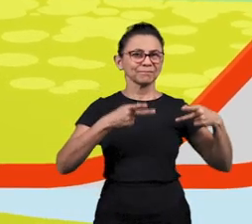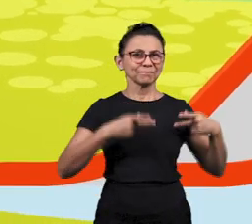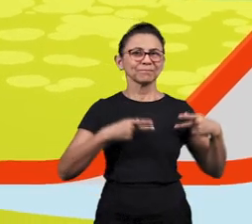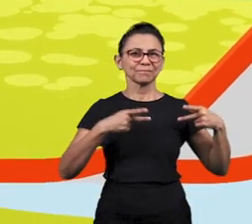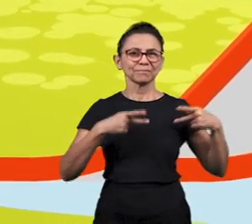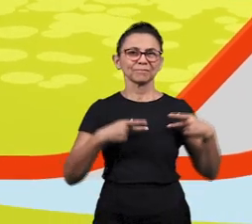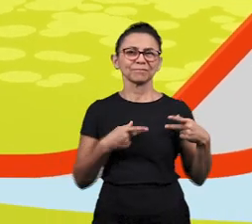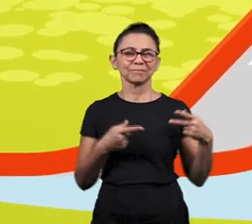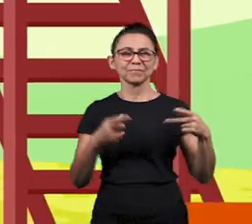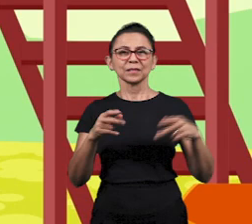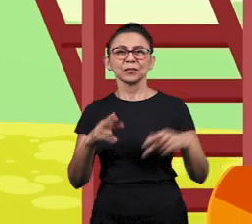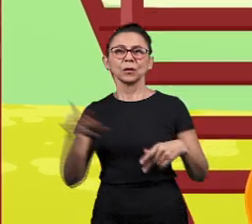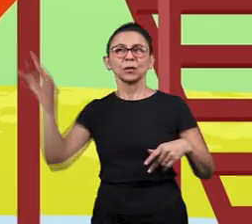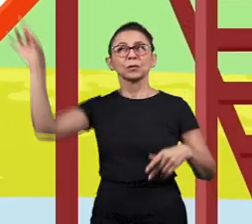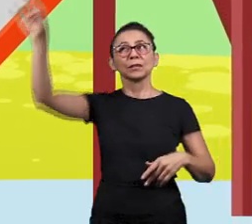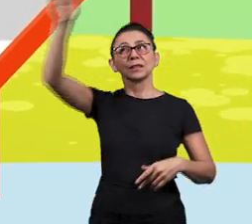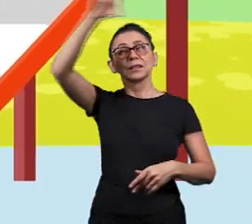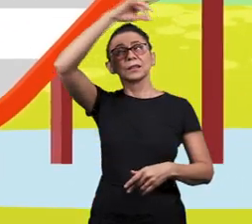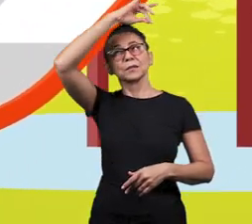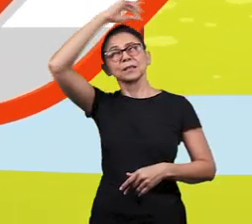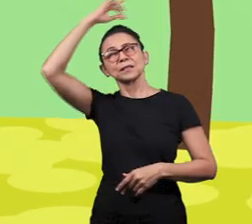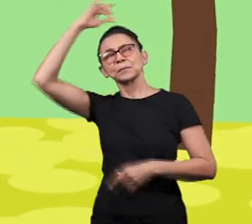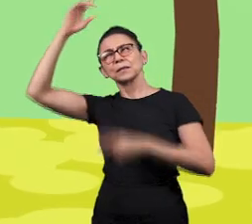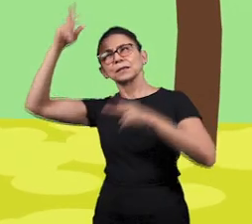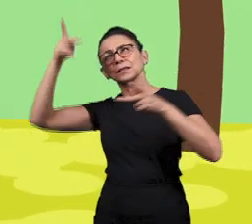Прикоснись ко мне.